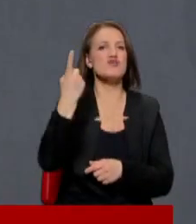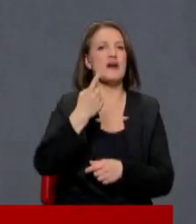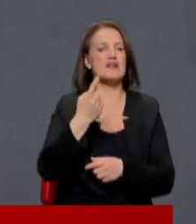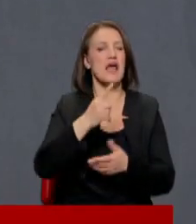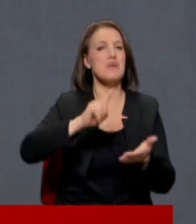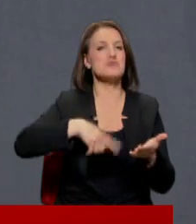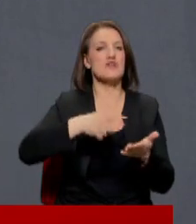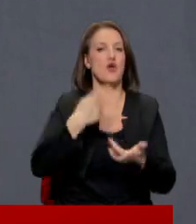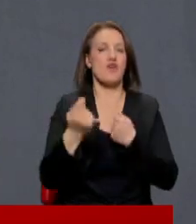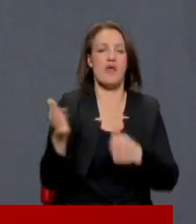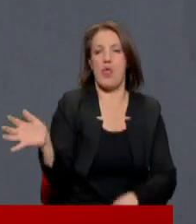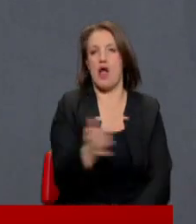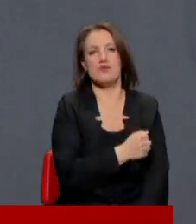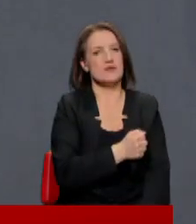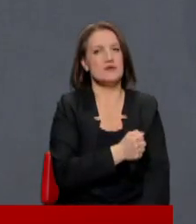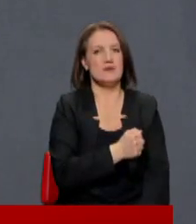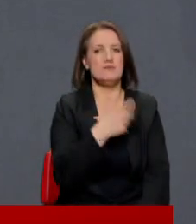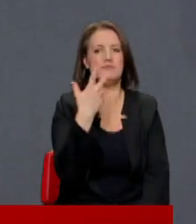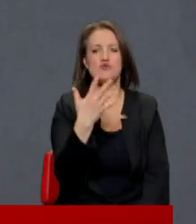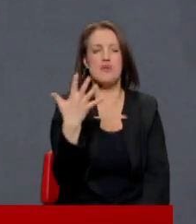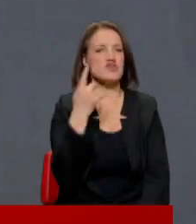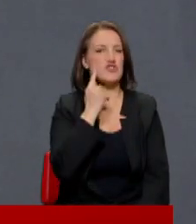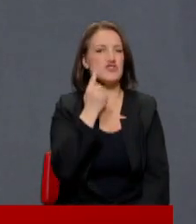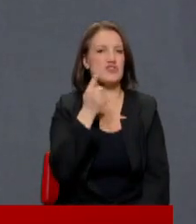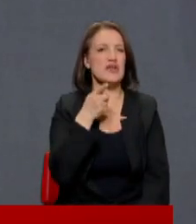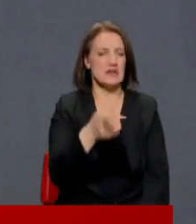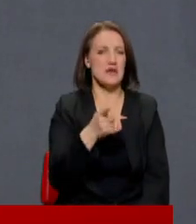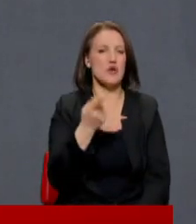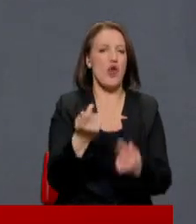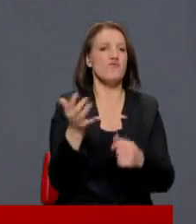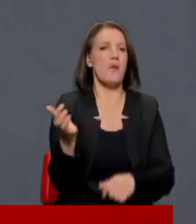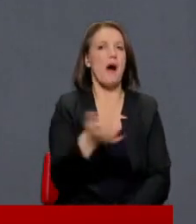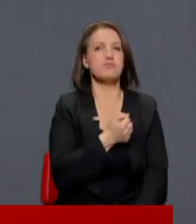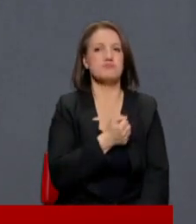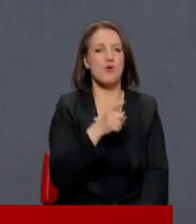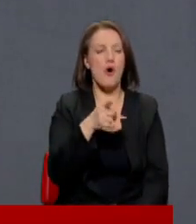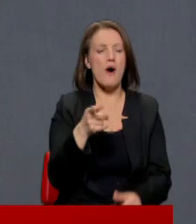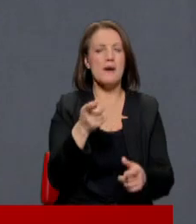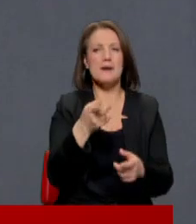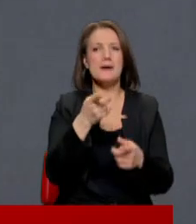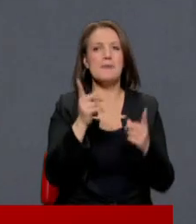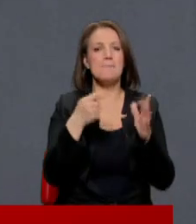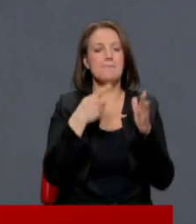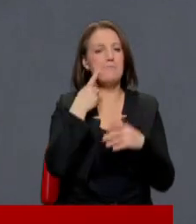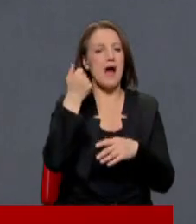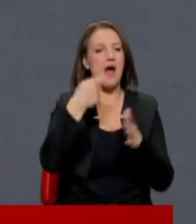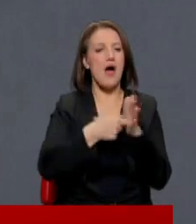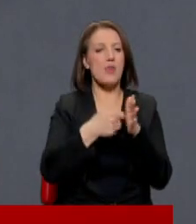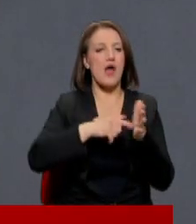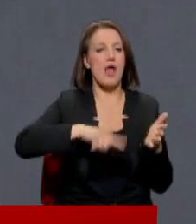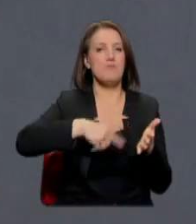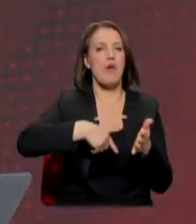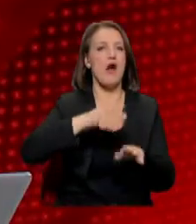alındı. Kamuoyu baskısıyla 3-5 bürokratı görevden aldılar. O bürokratlar bakan adına yetkililer, bakan adına imza